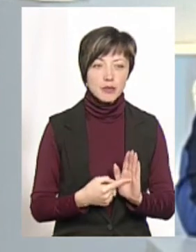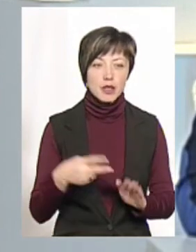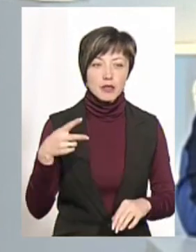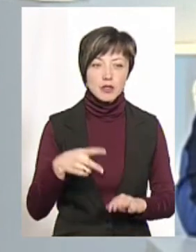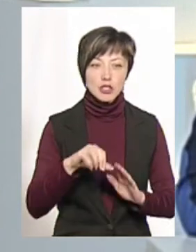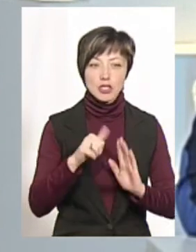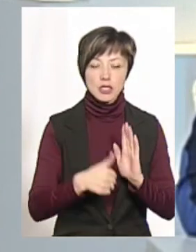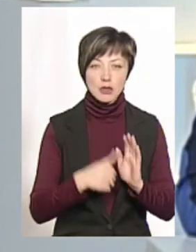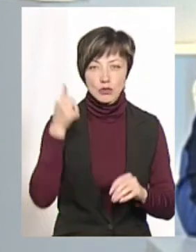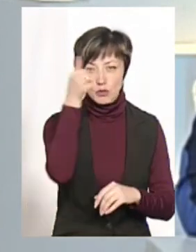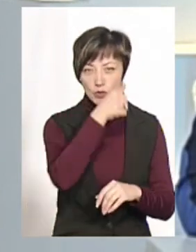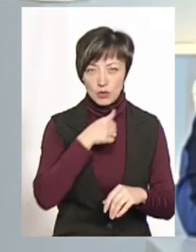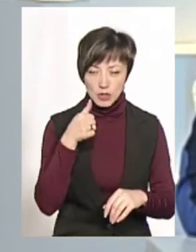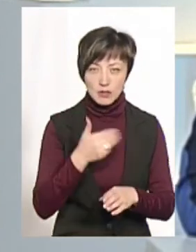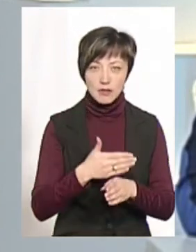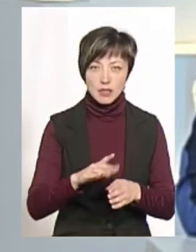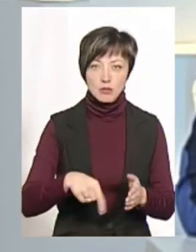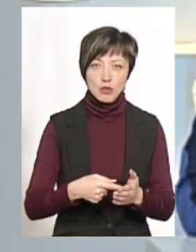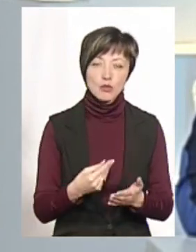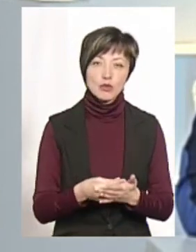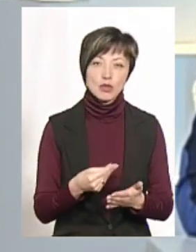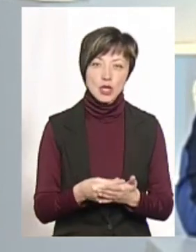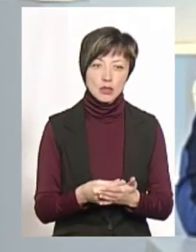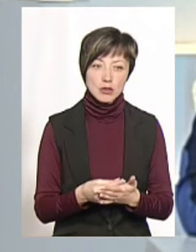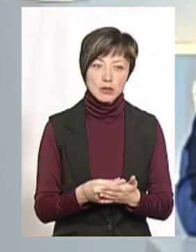В 2016 році ми виділили з міського бюджету